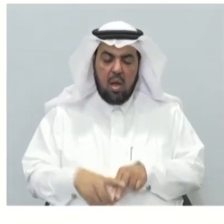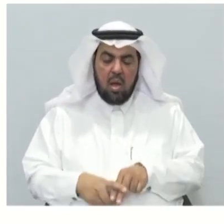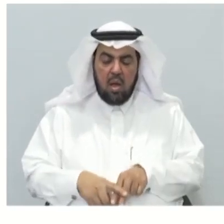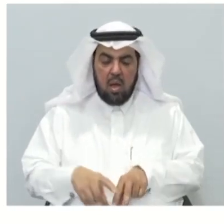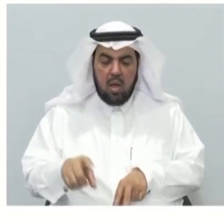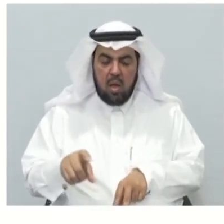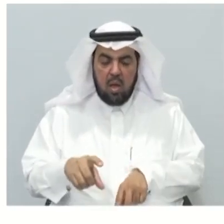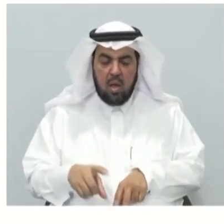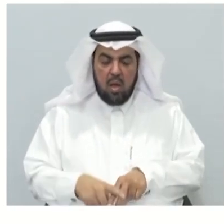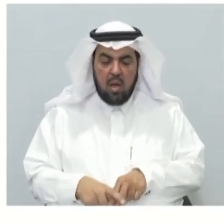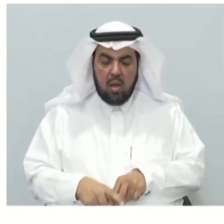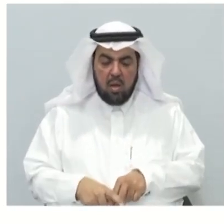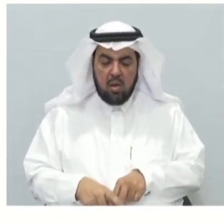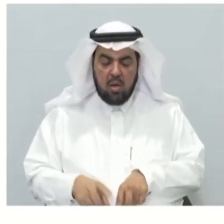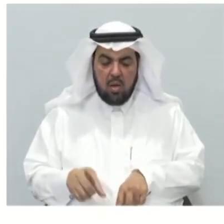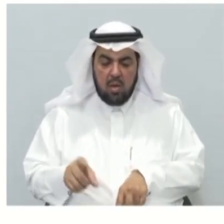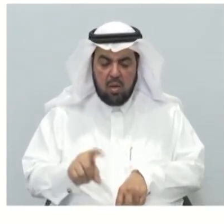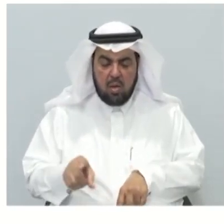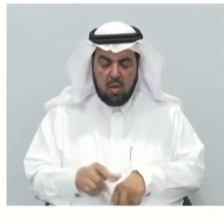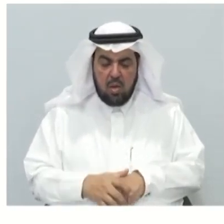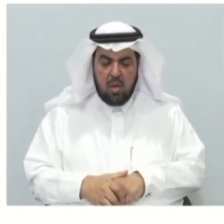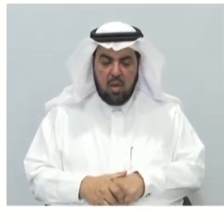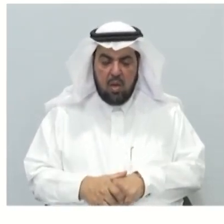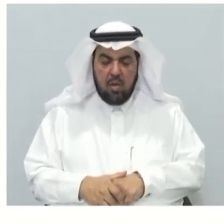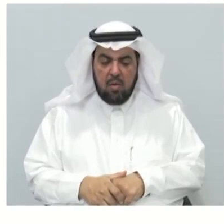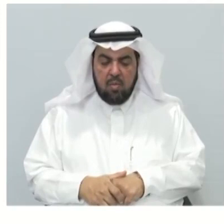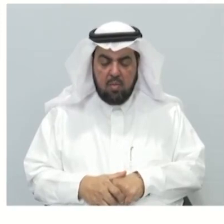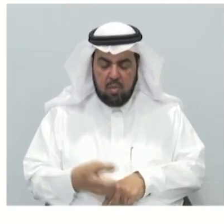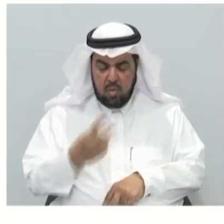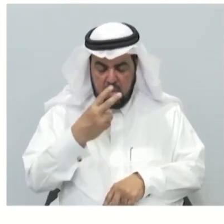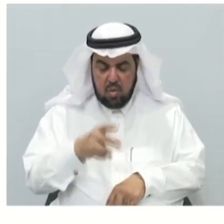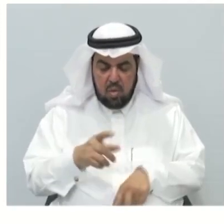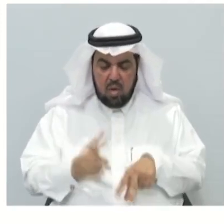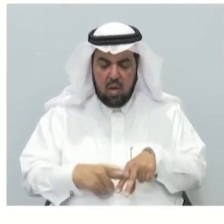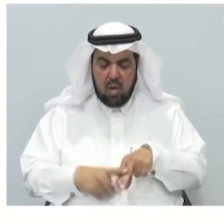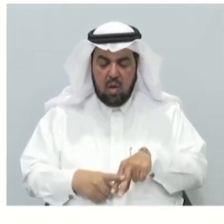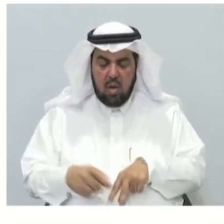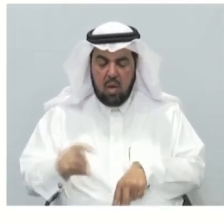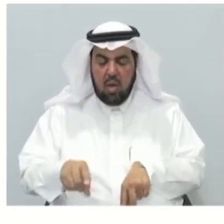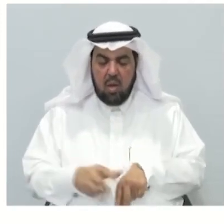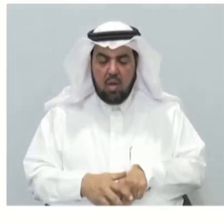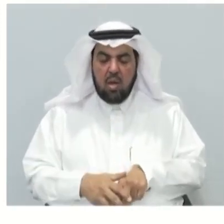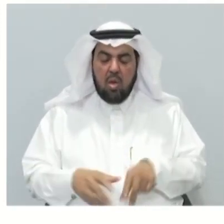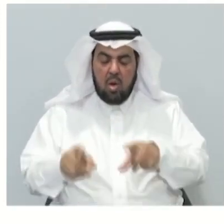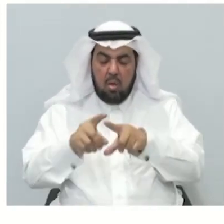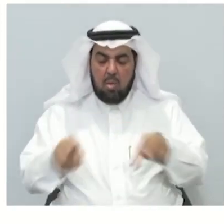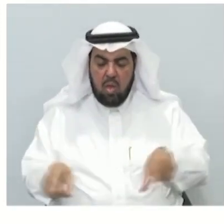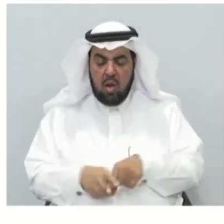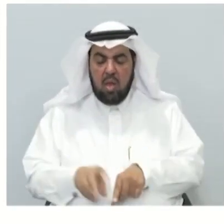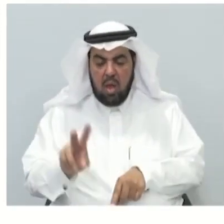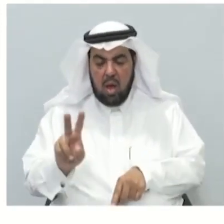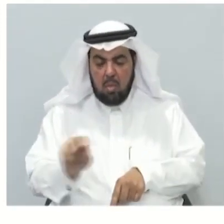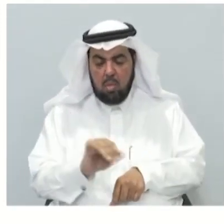هنا اي اي اس اذا من نظريه اي اي اس هذين المثلثين ايش فيهما